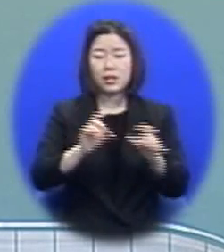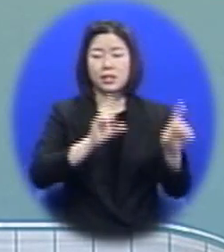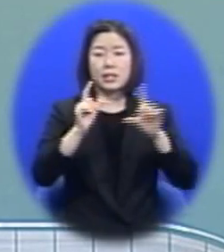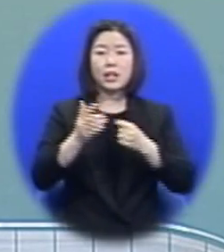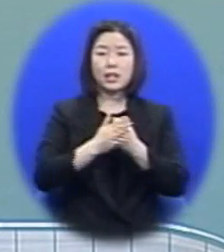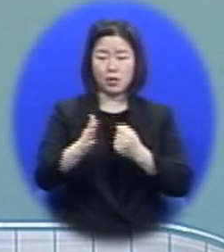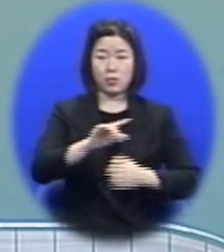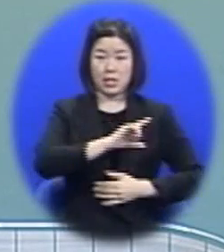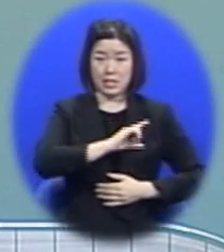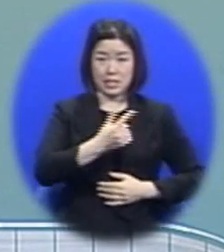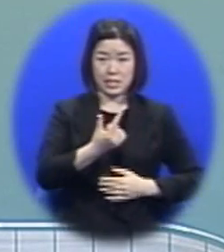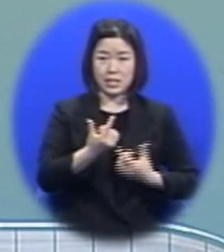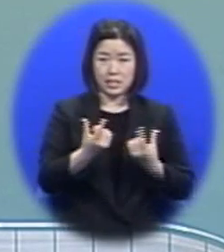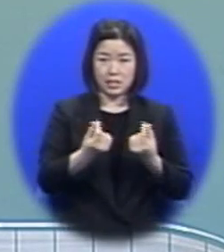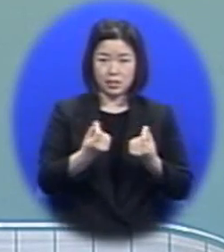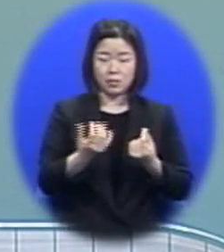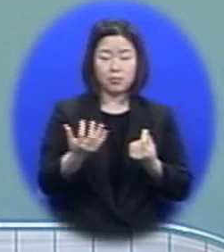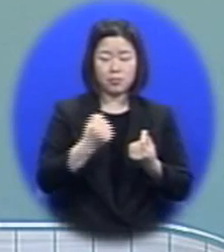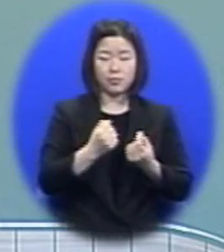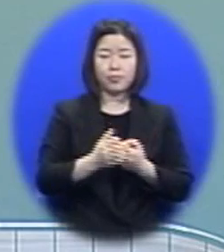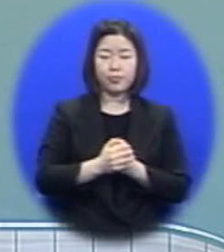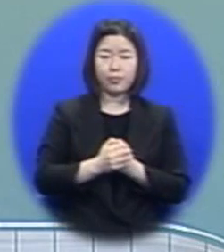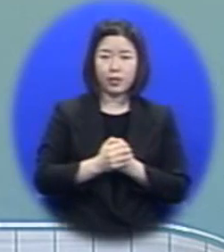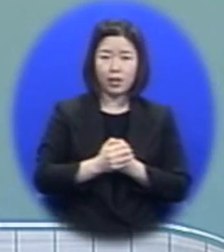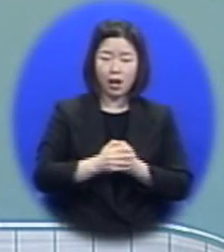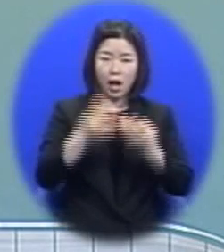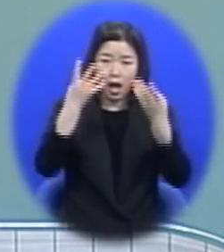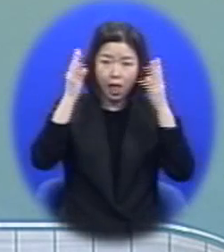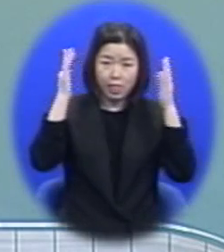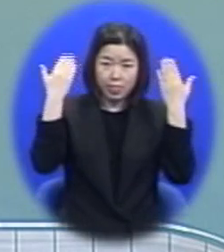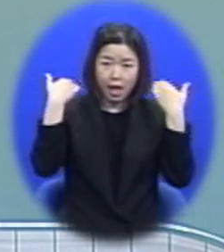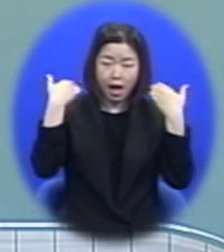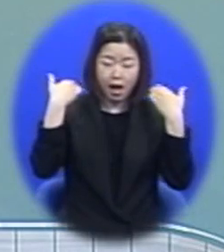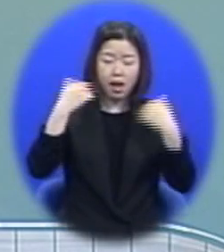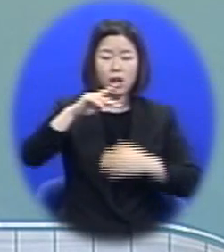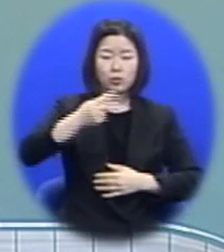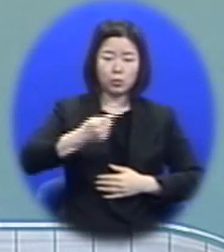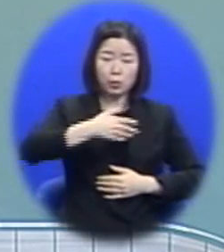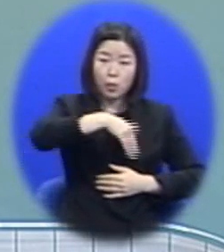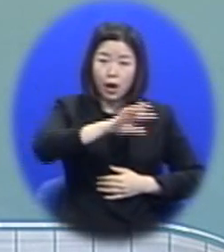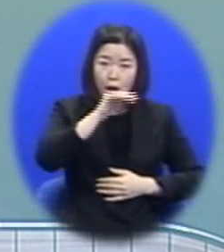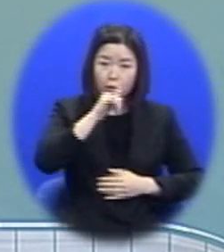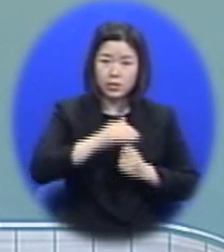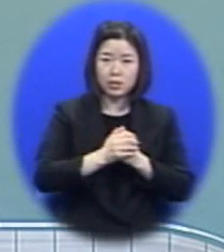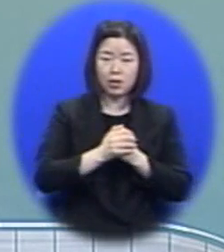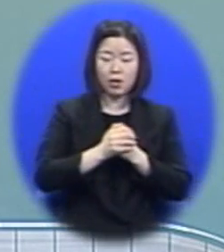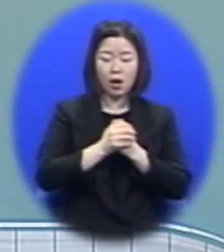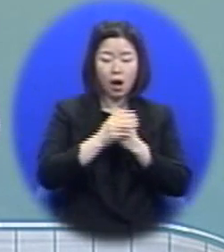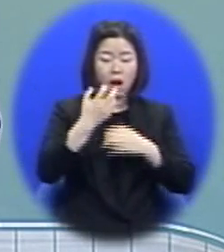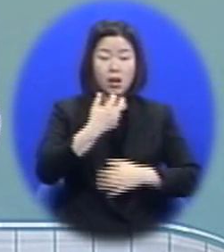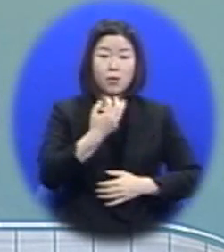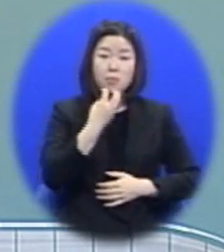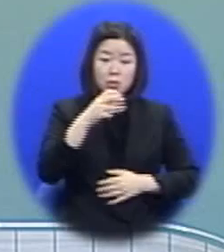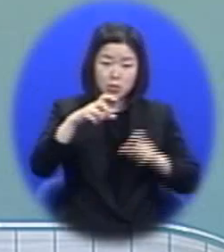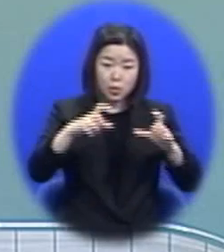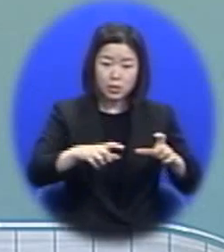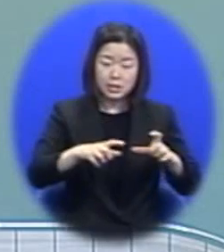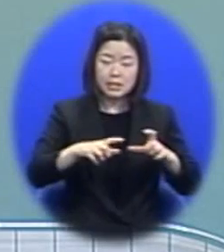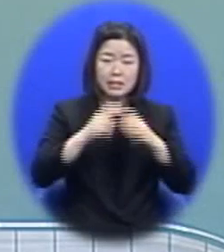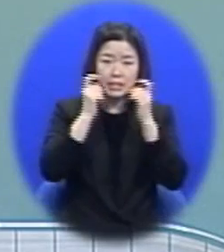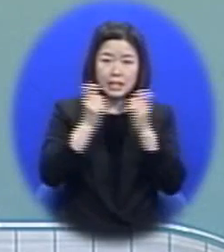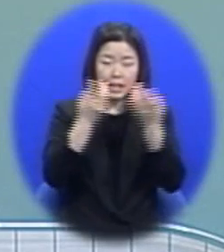거예요 헬리콥터 부모는 대학까지 진출을 했습니다 서울지역 사립대학 어느 교수는